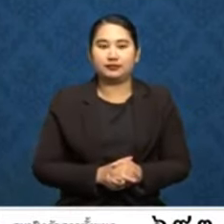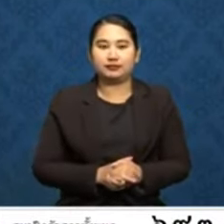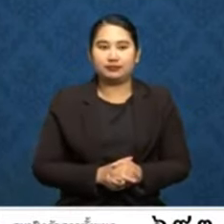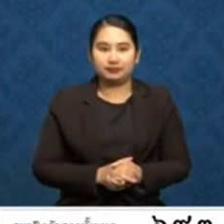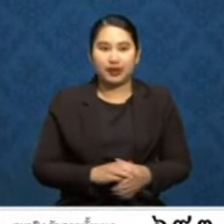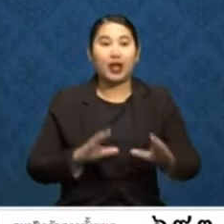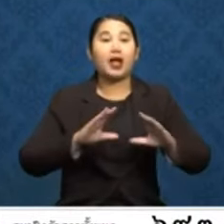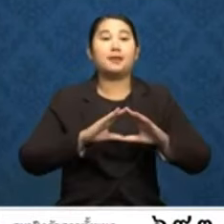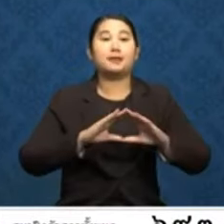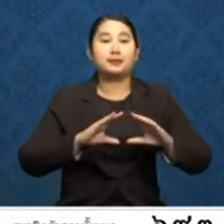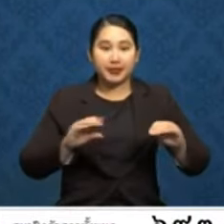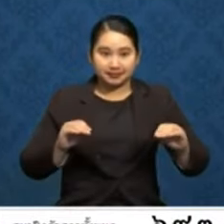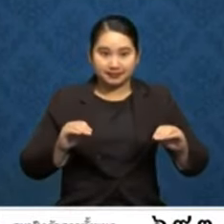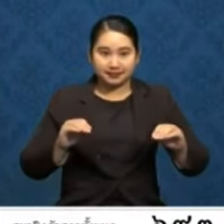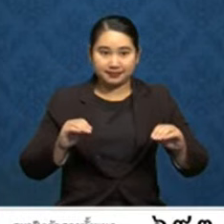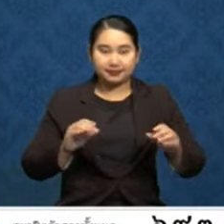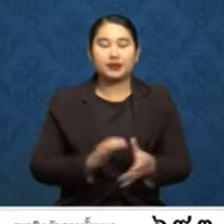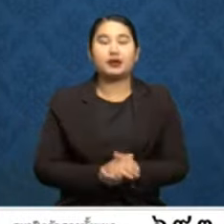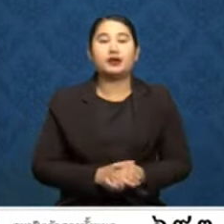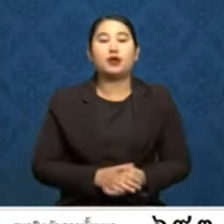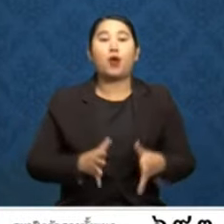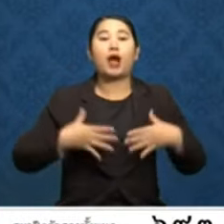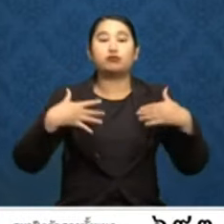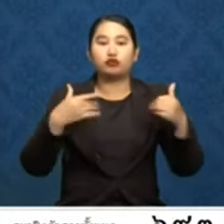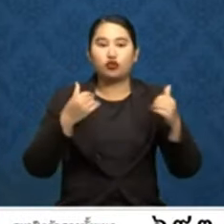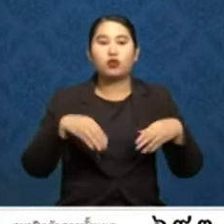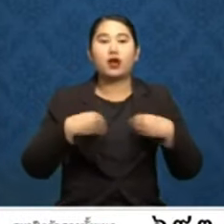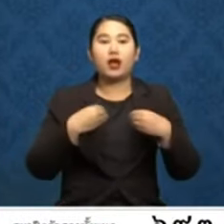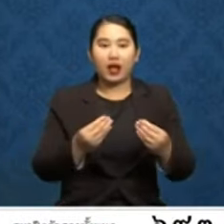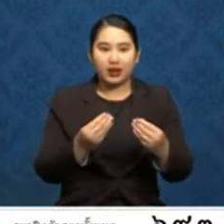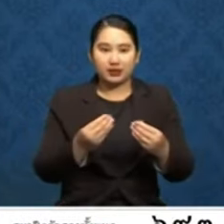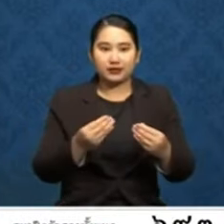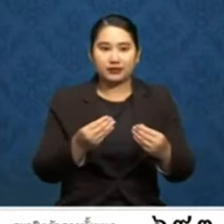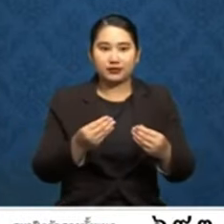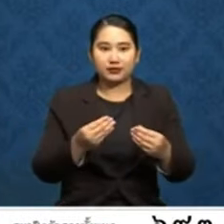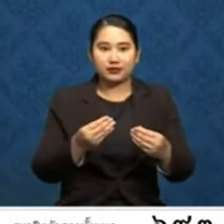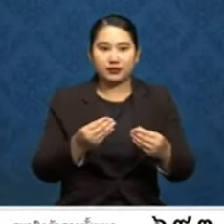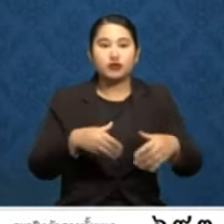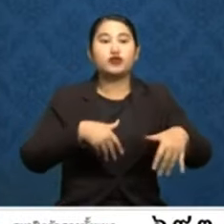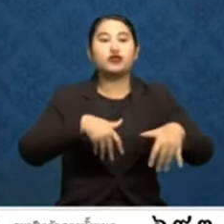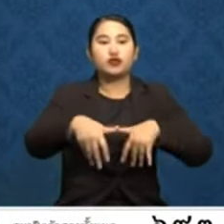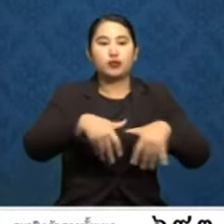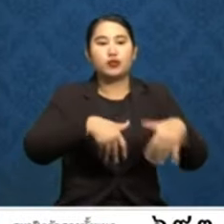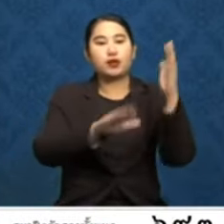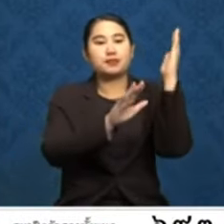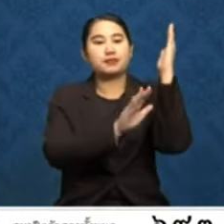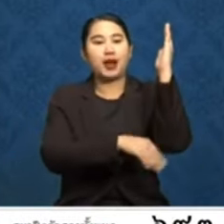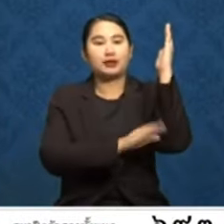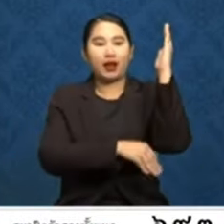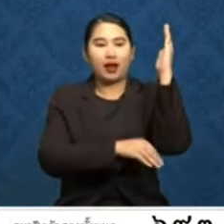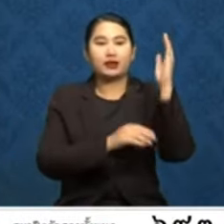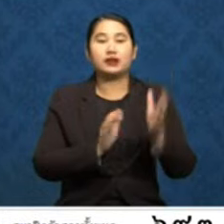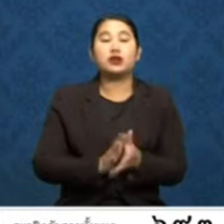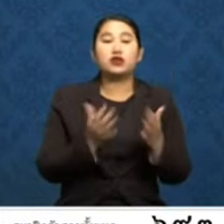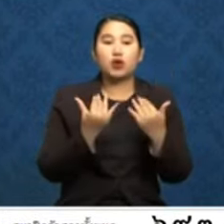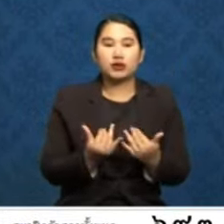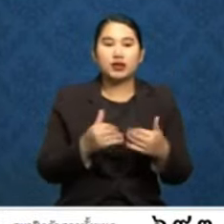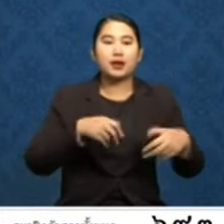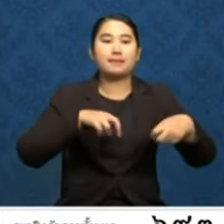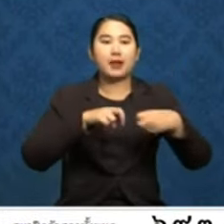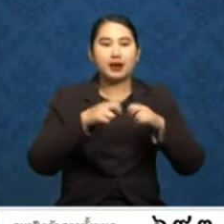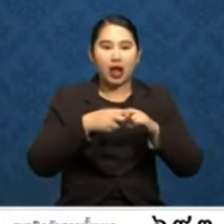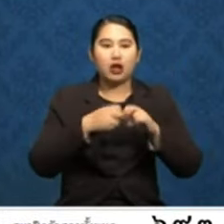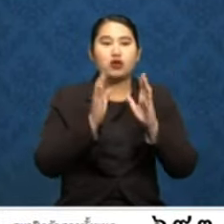าพและสันติสุขในพื้นที่จังหวัดชายแดนภาคใต้ที่ประชาชน